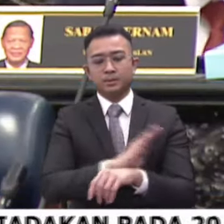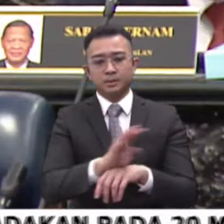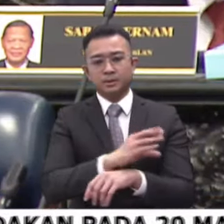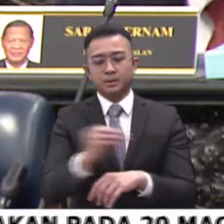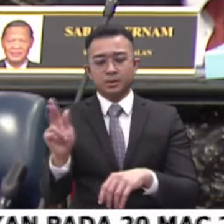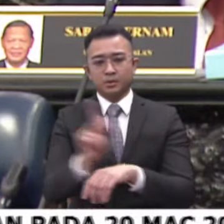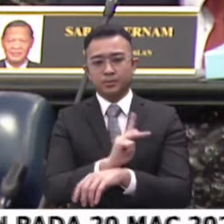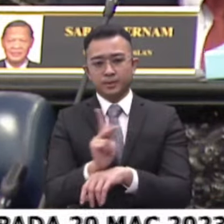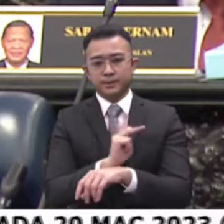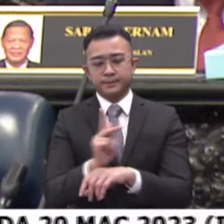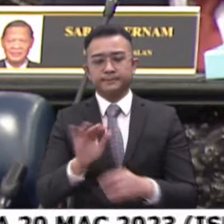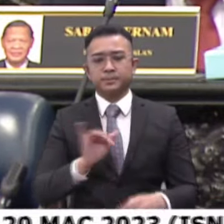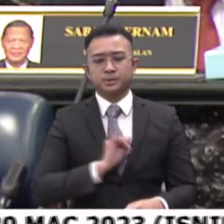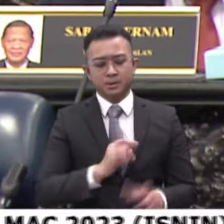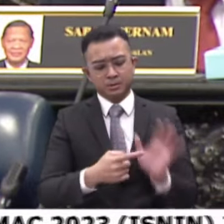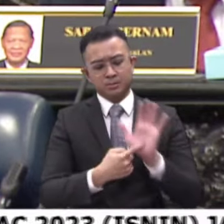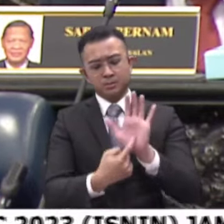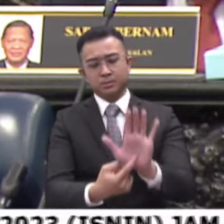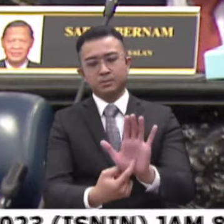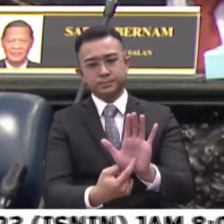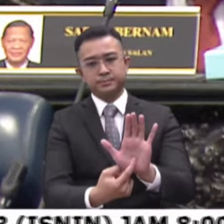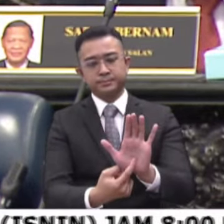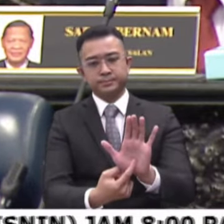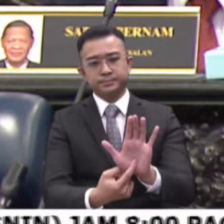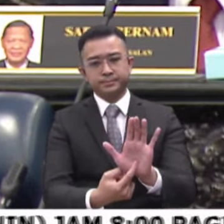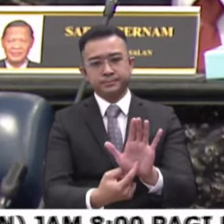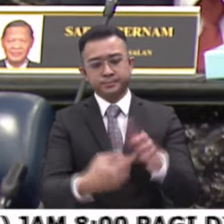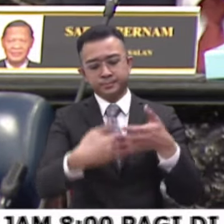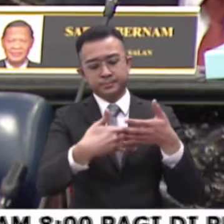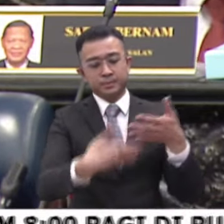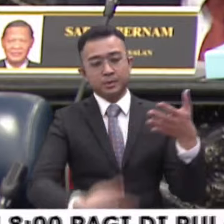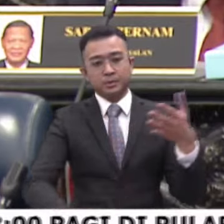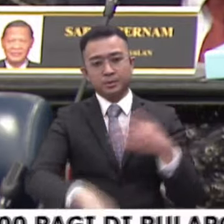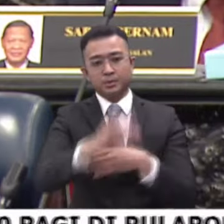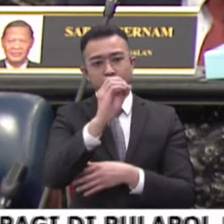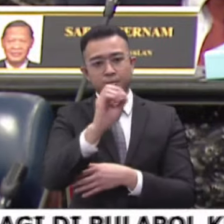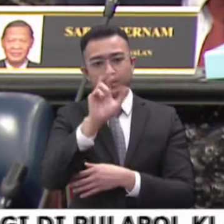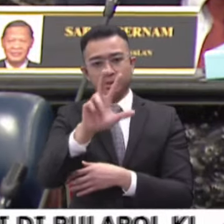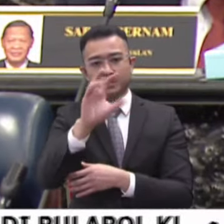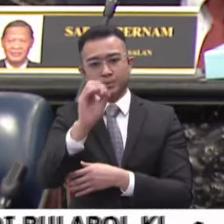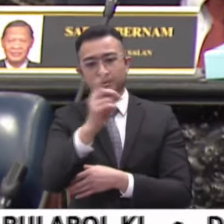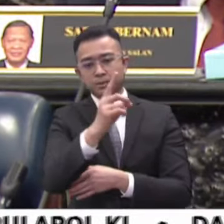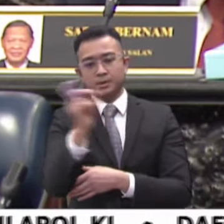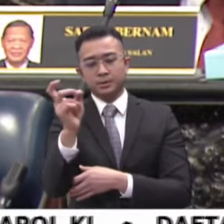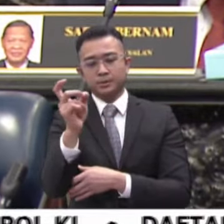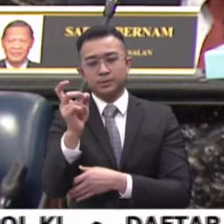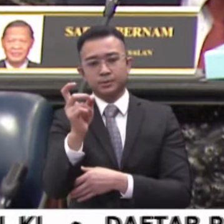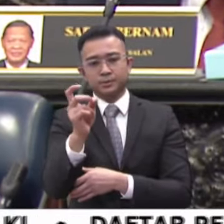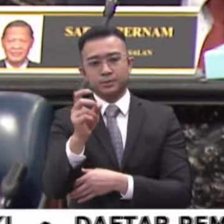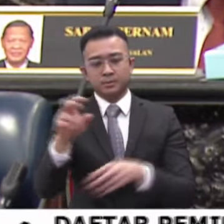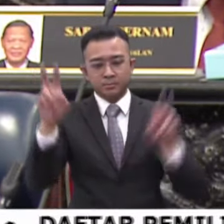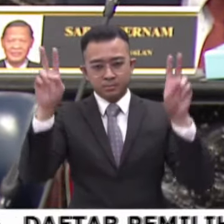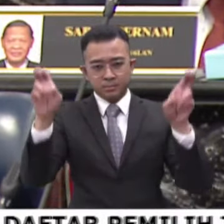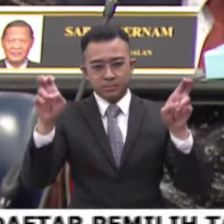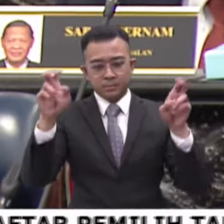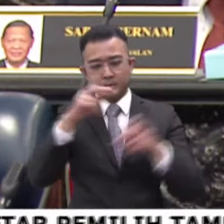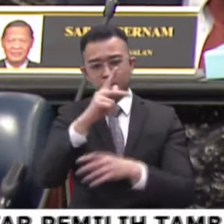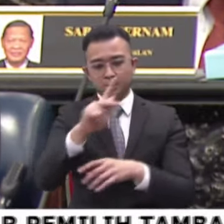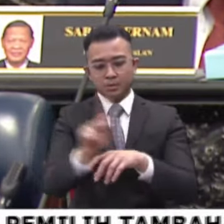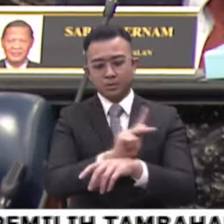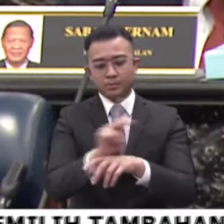Koperasi. Saya merujuk a butiran 0301 iaitu tentang pembangunan